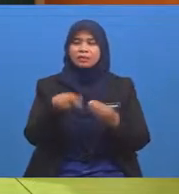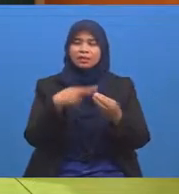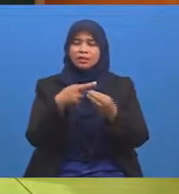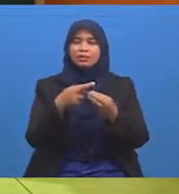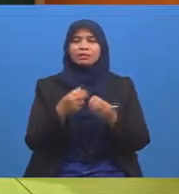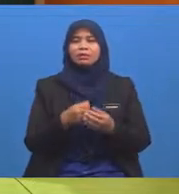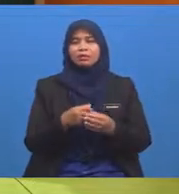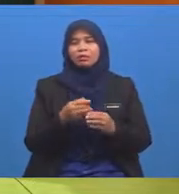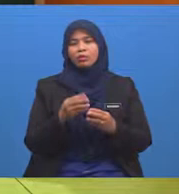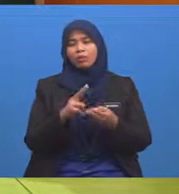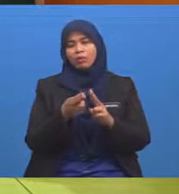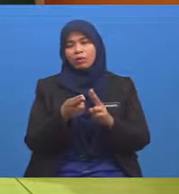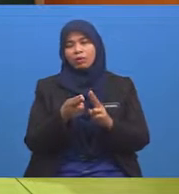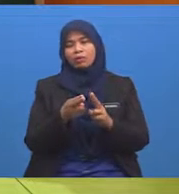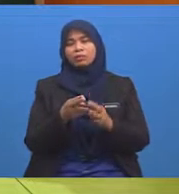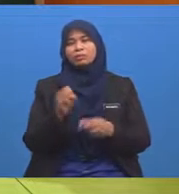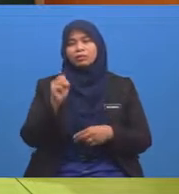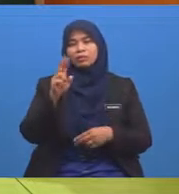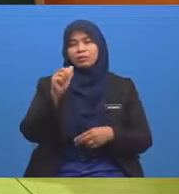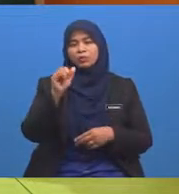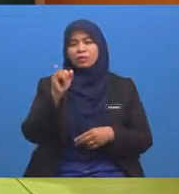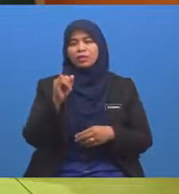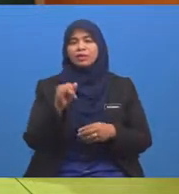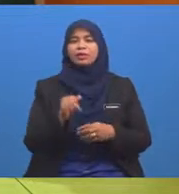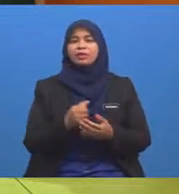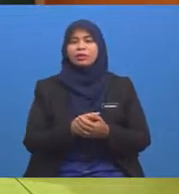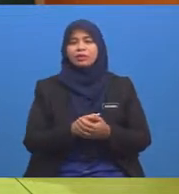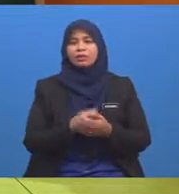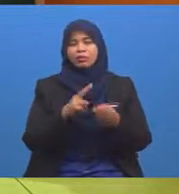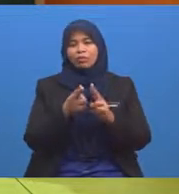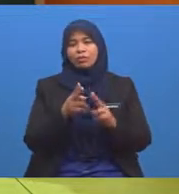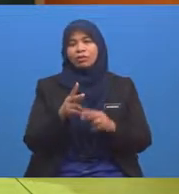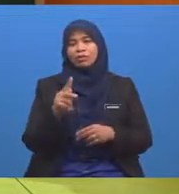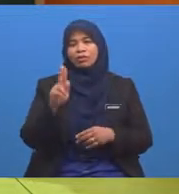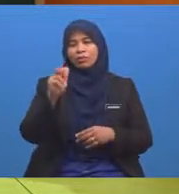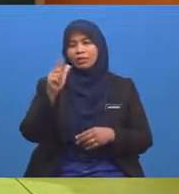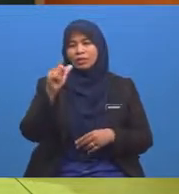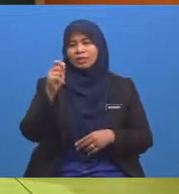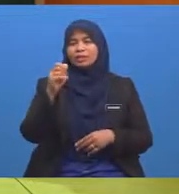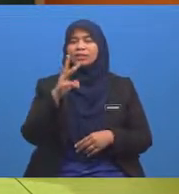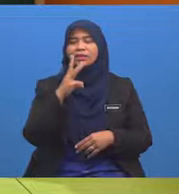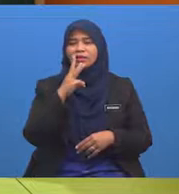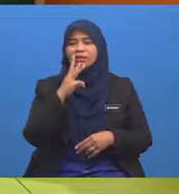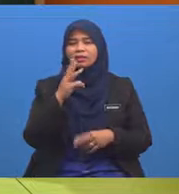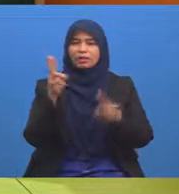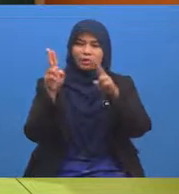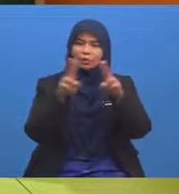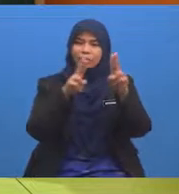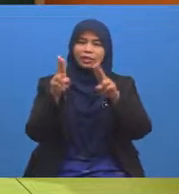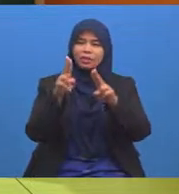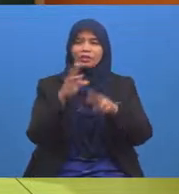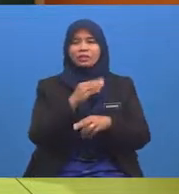melalui pengubahsuaian landscape, perubahan kualiti air, udara dan tanah.